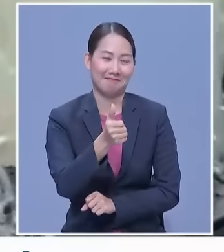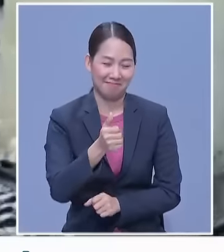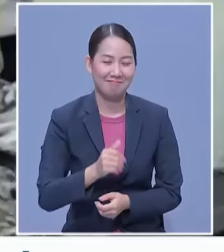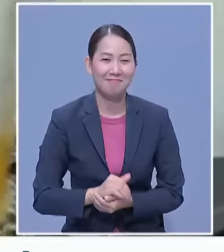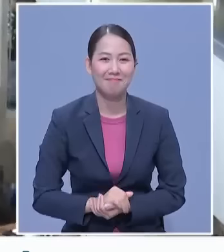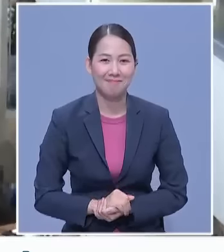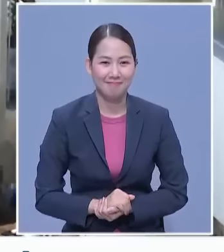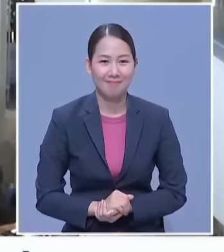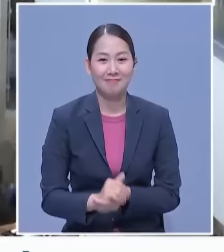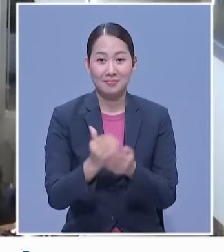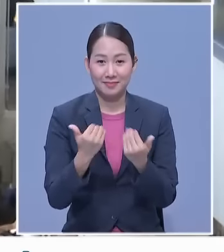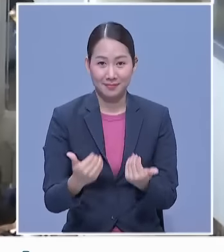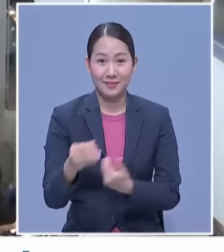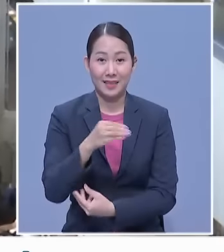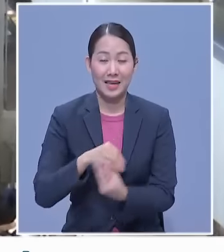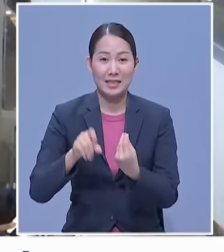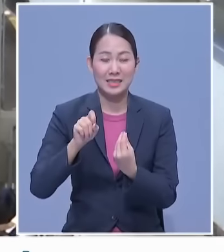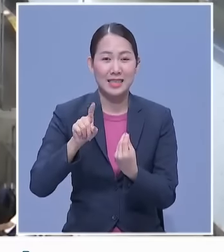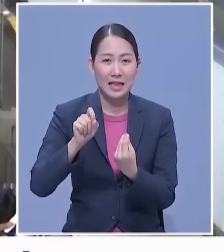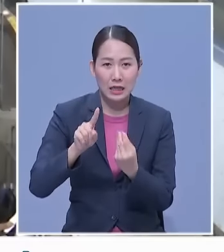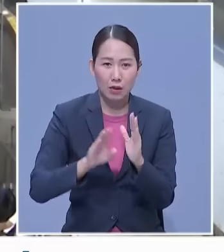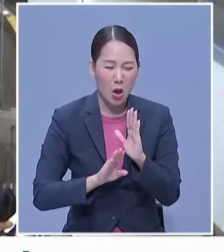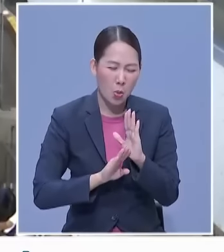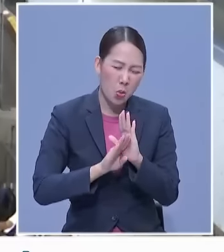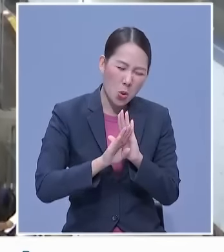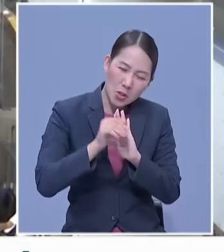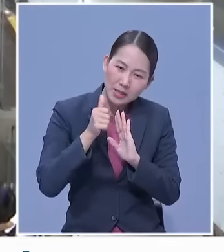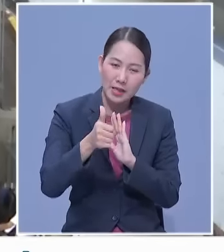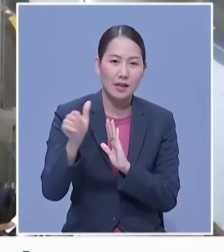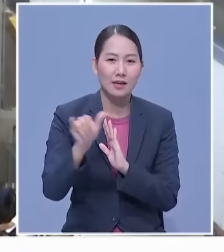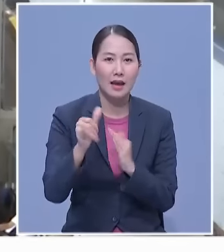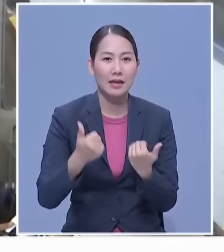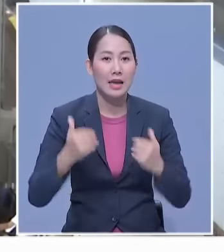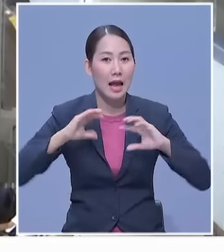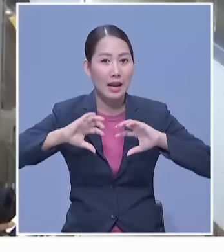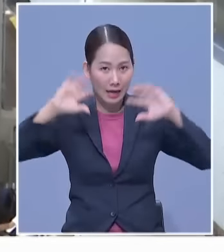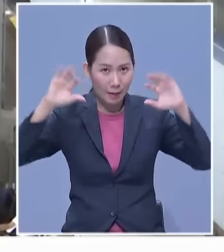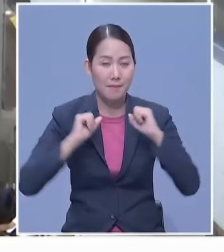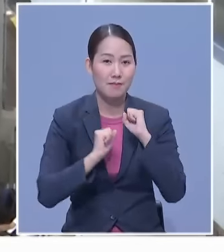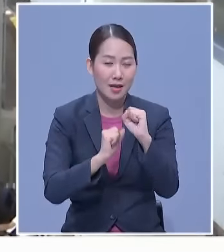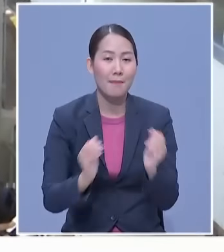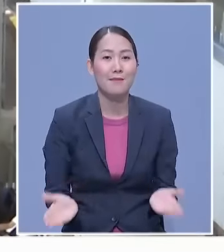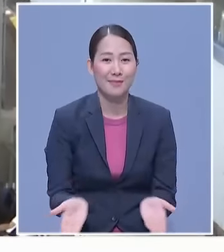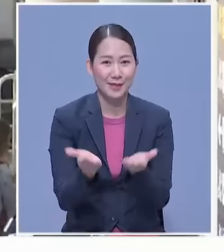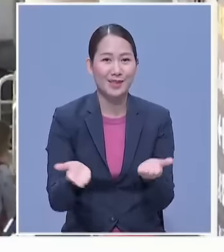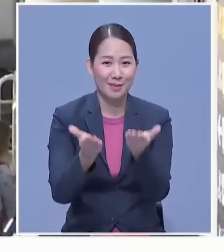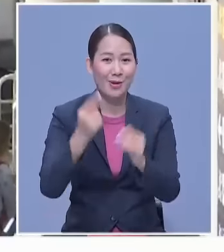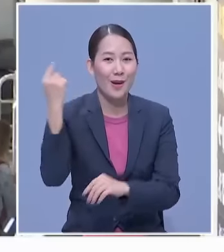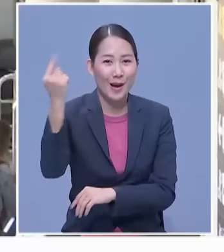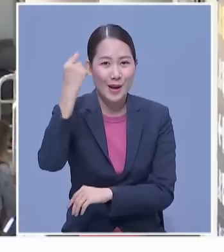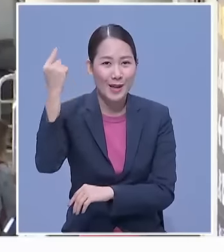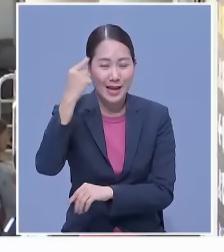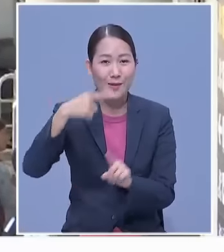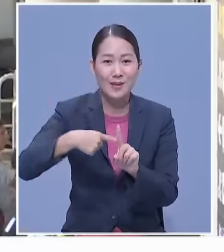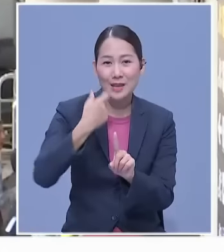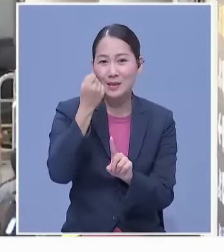ล่าสุดรัฐบาลเตรียมกระตุ้นเศรษฐกิจภาคการท่องเที่ยวในช่วงที่เหลือของปีปลายปีนี้ใครยังไม่ได้ล้าพักร้อนกันเดี๋ยวเตรียมเลย